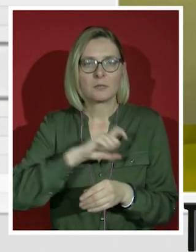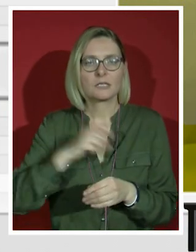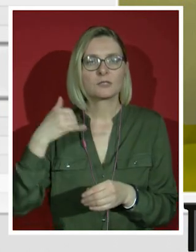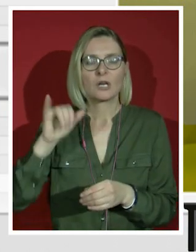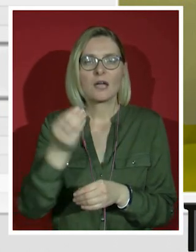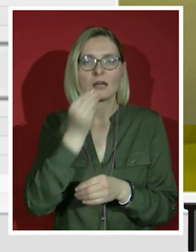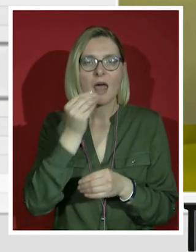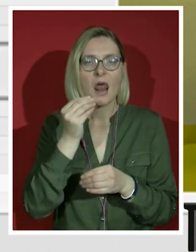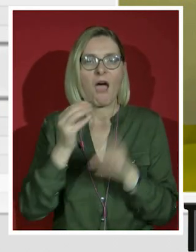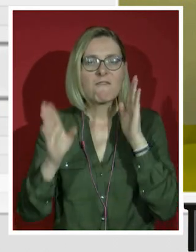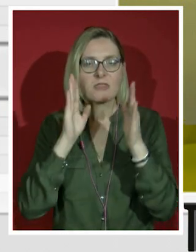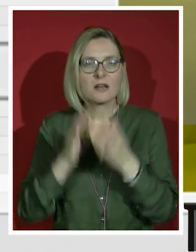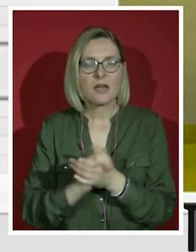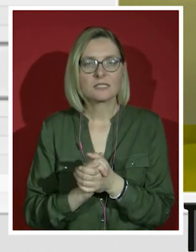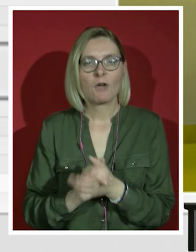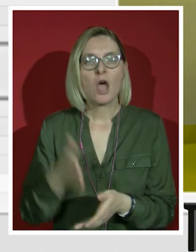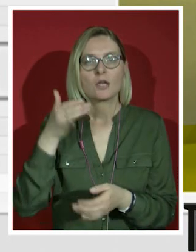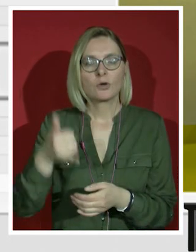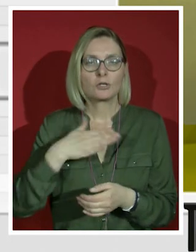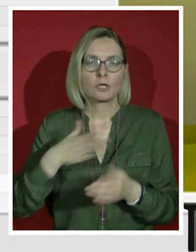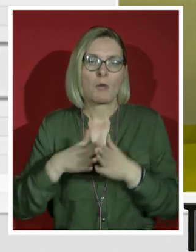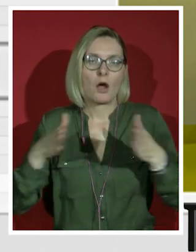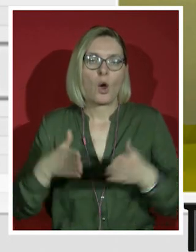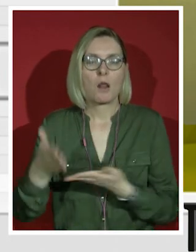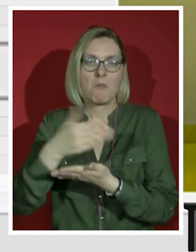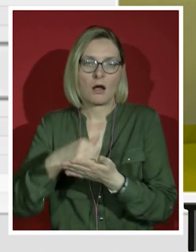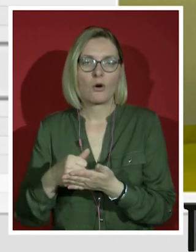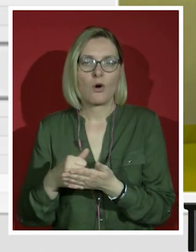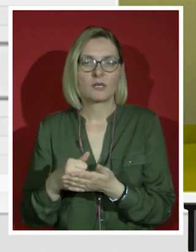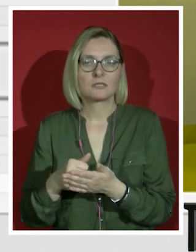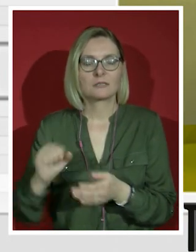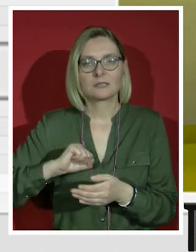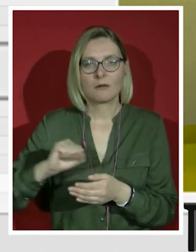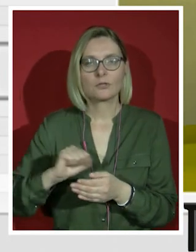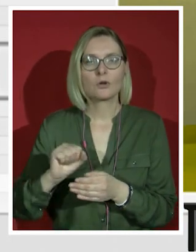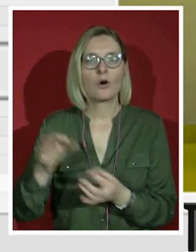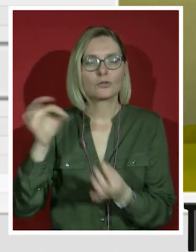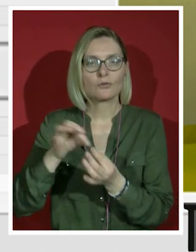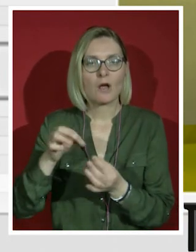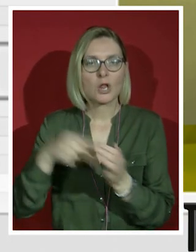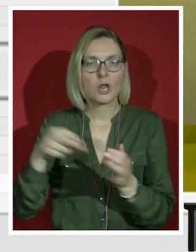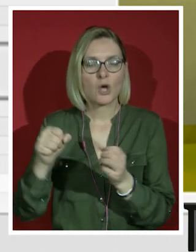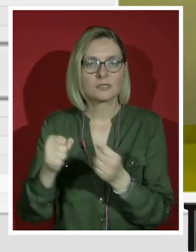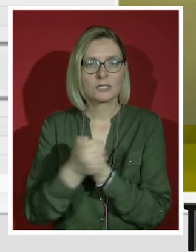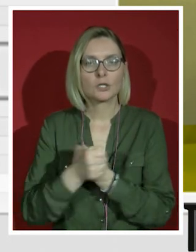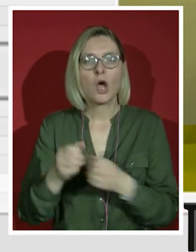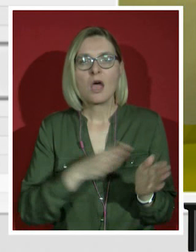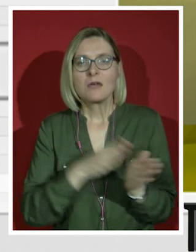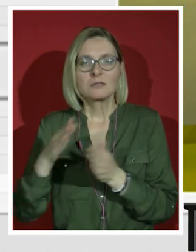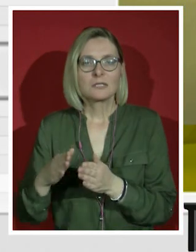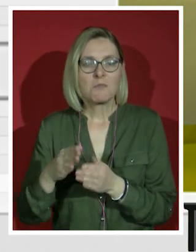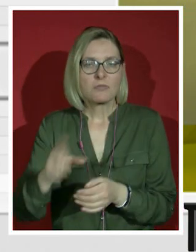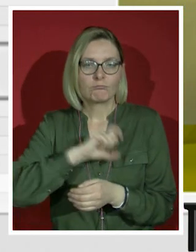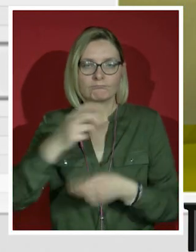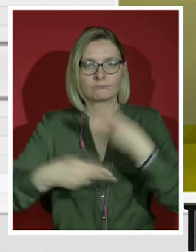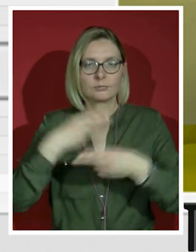храна и ветеринарство и тогаш веќе има голем ефект. Нели, стравот го чува лозјето, самите позачестени инспекцијски контроли на пазарите и, на, и